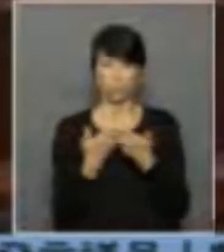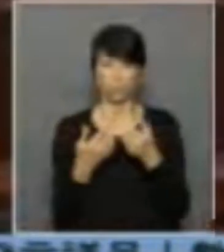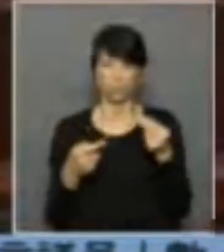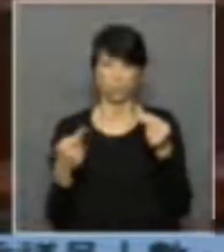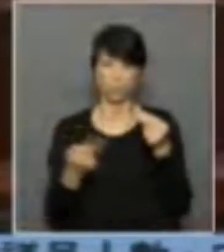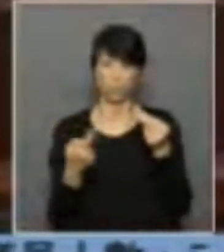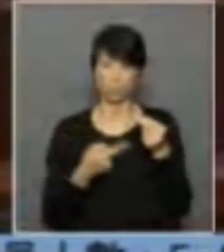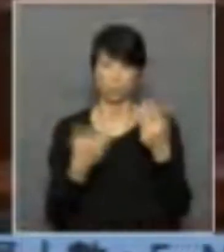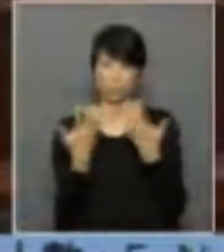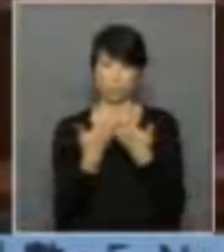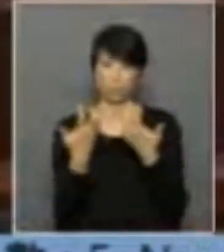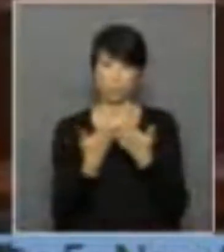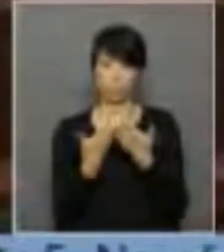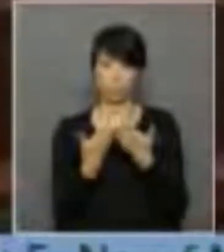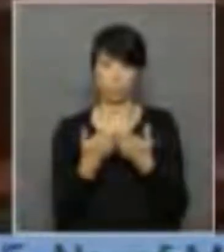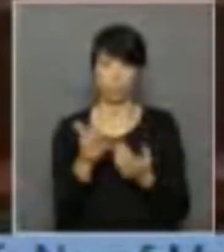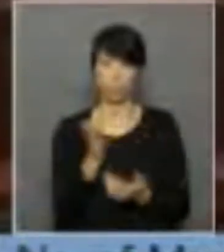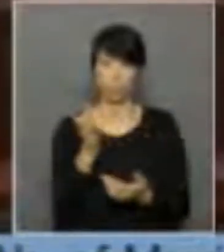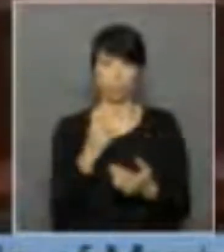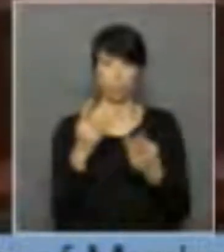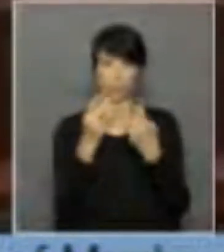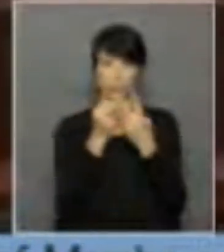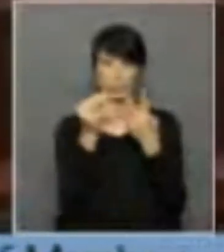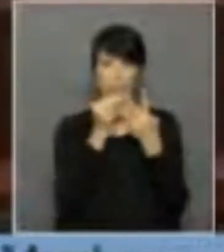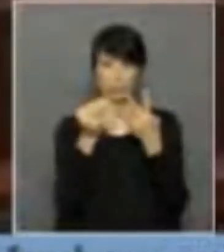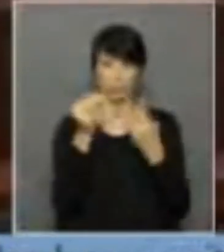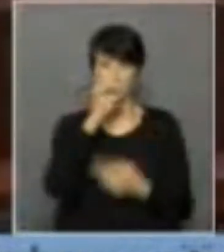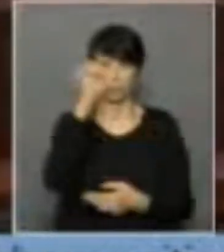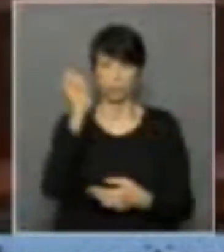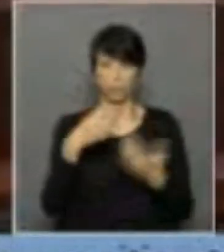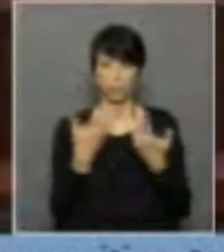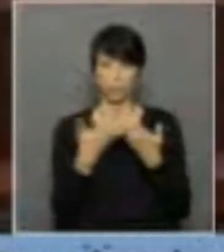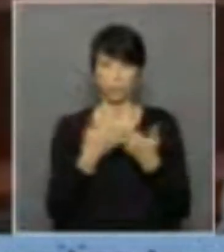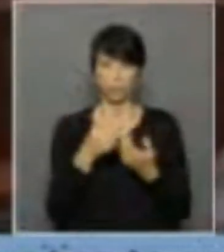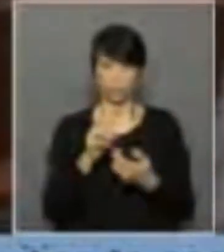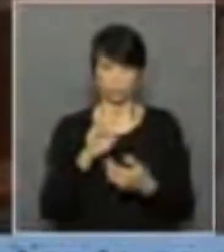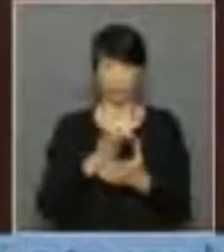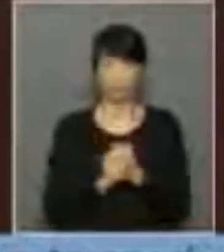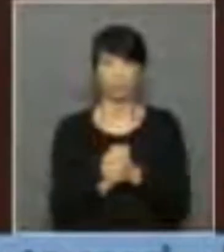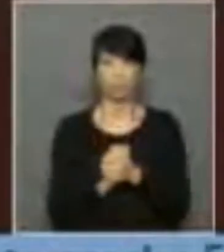算，主席都是27%，那個數據是這樣來的。多謝主席。